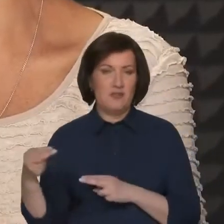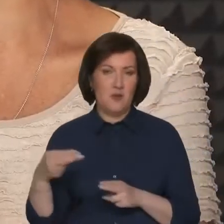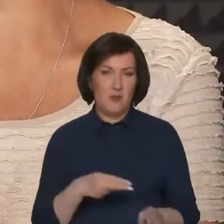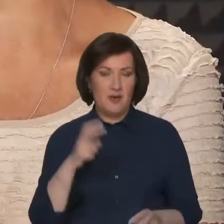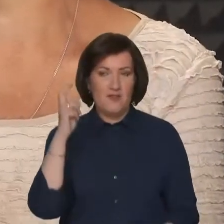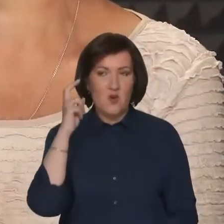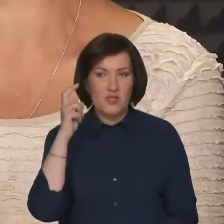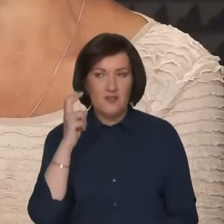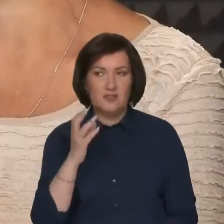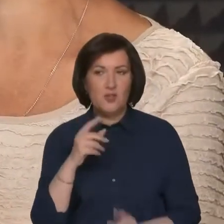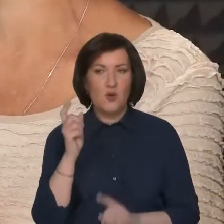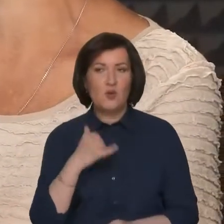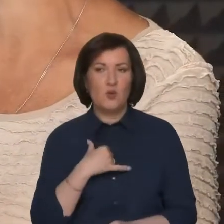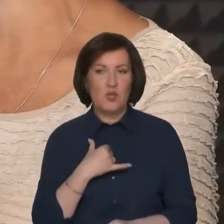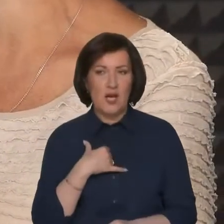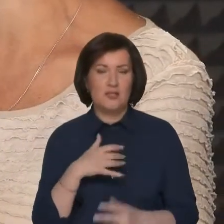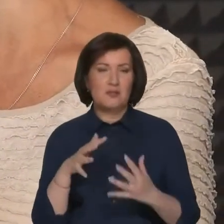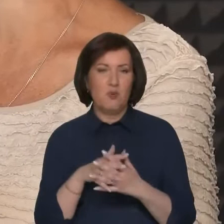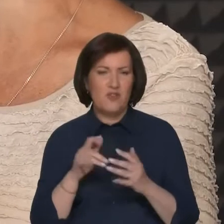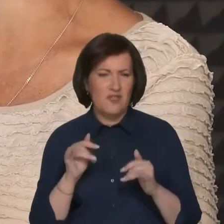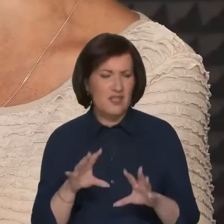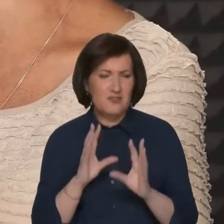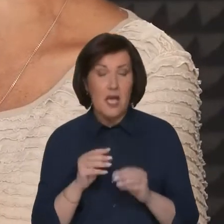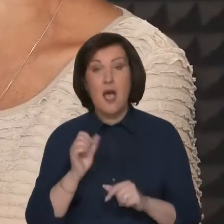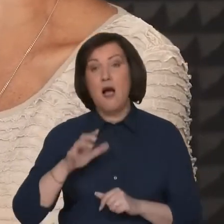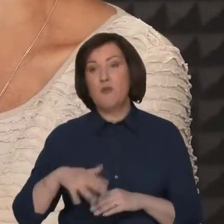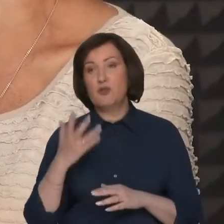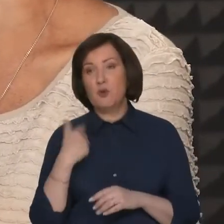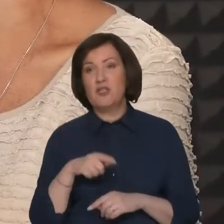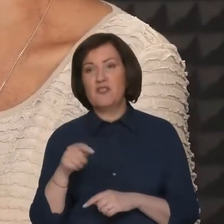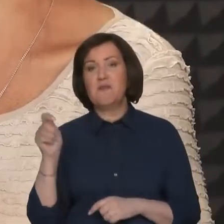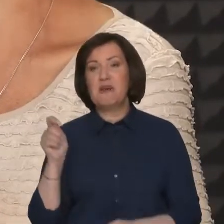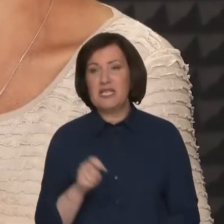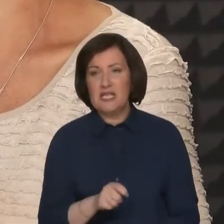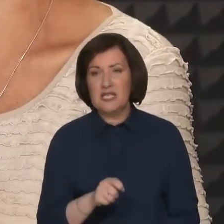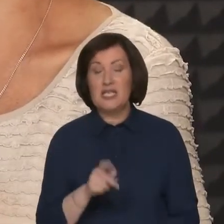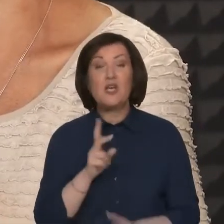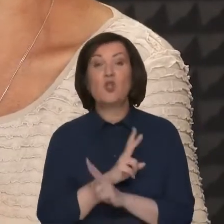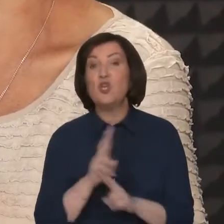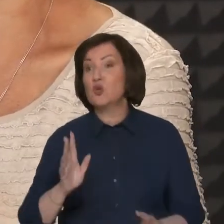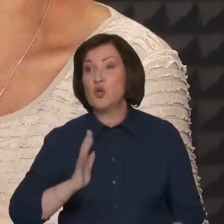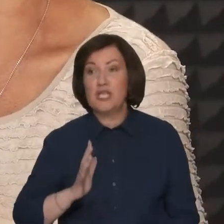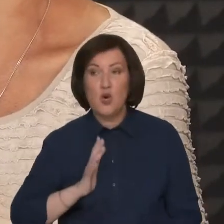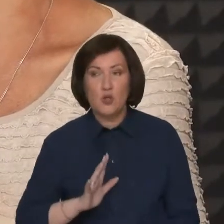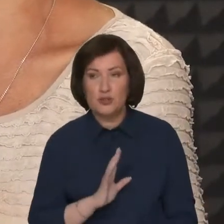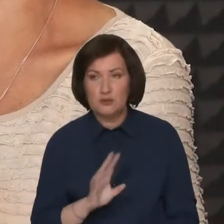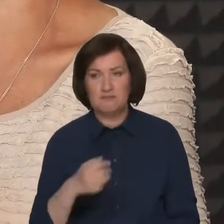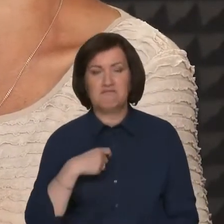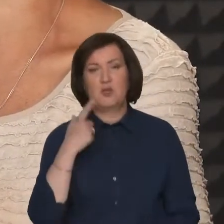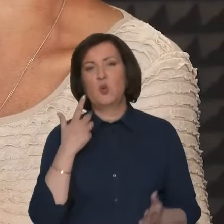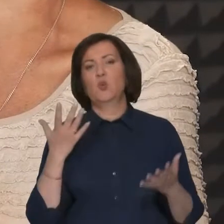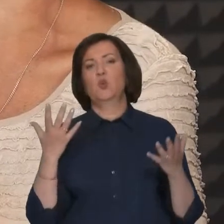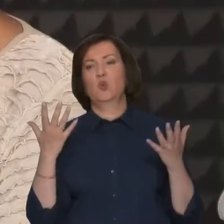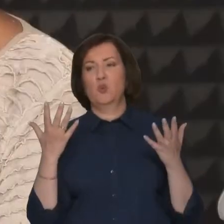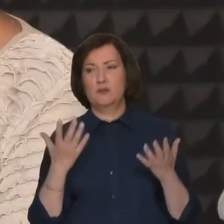приїхав до Києва, ще коли в нас і бойові дії, і все. А потім ще коли він приїхав, коли його ніхто не очікував, і я думаю, ну